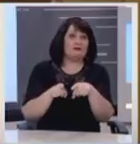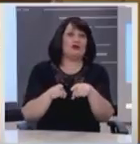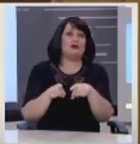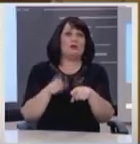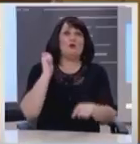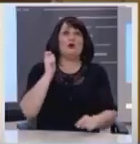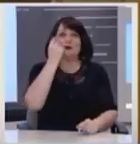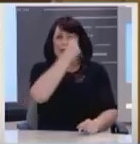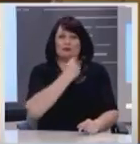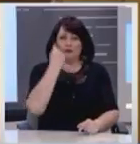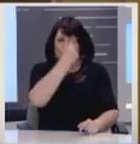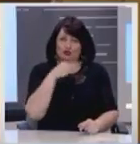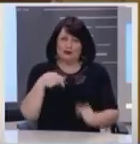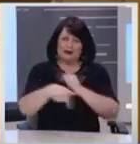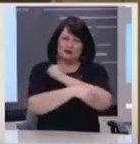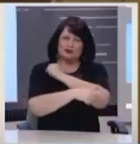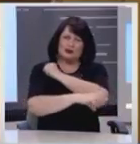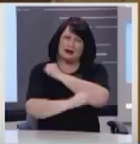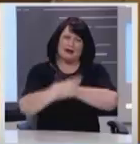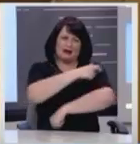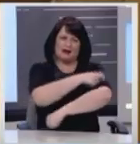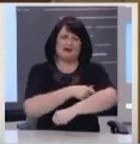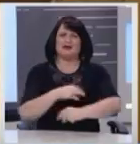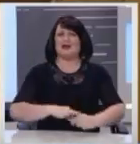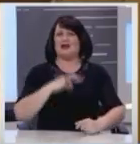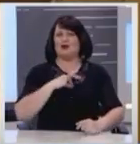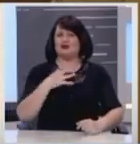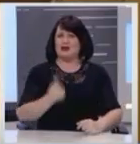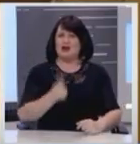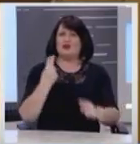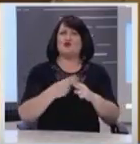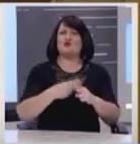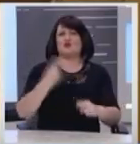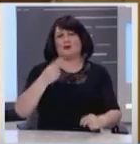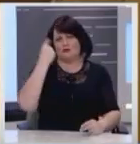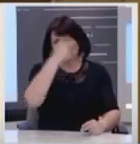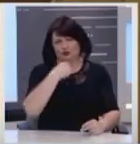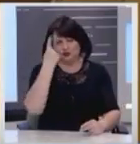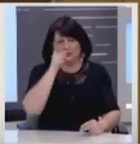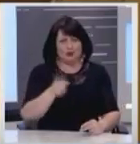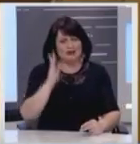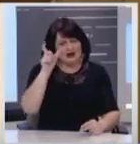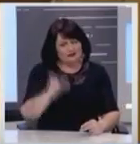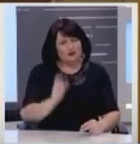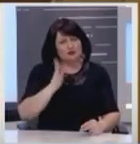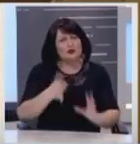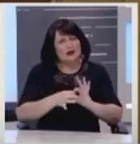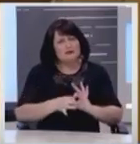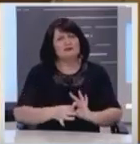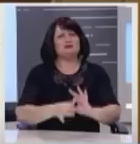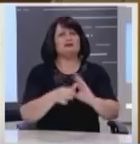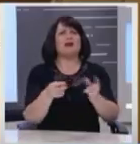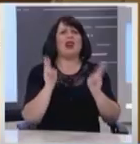πολιτική προσωπικότητα θα έλεγα υψηλού κύρους, που μπορεί να συνεχίσει και ελπίζουμε